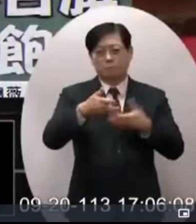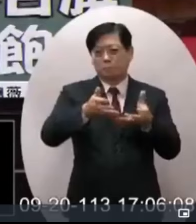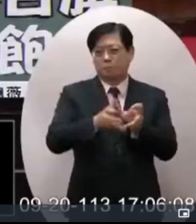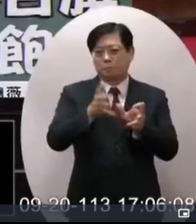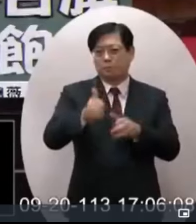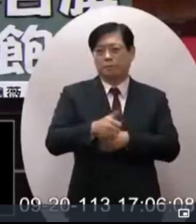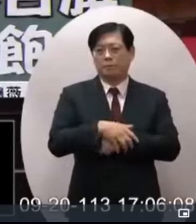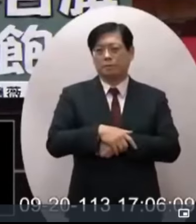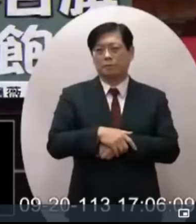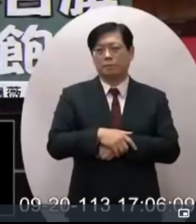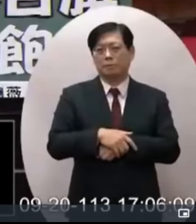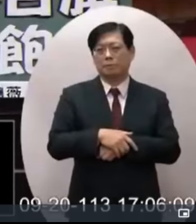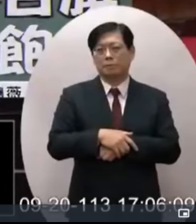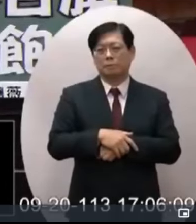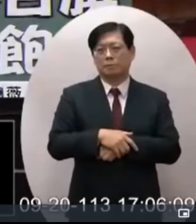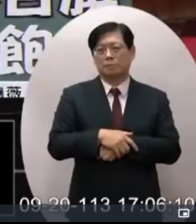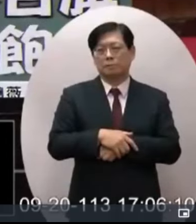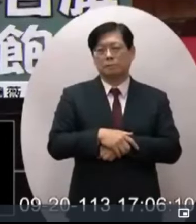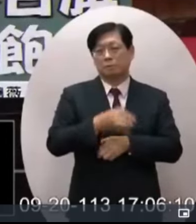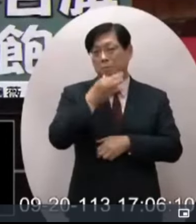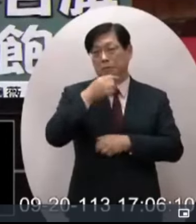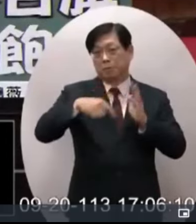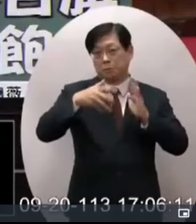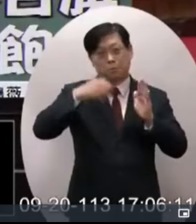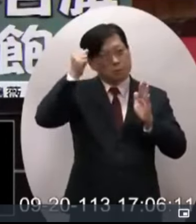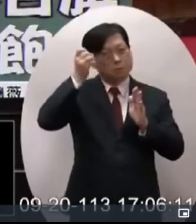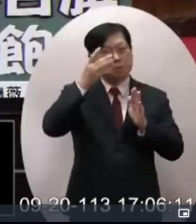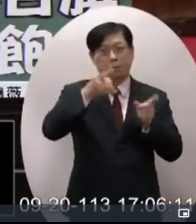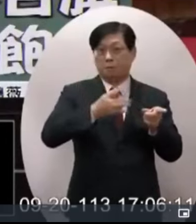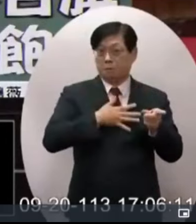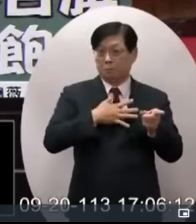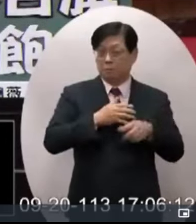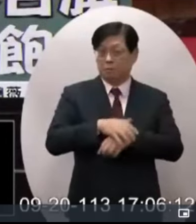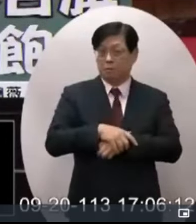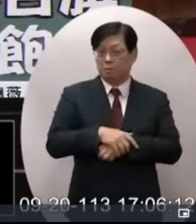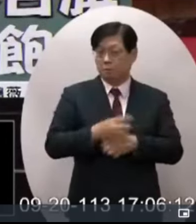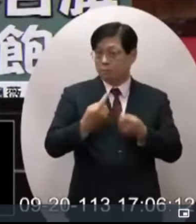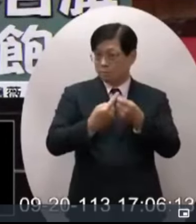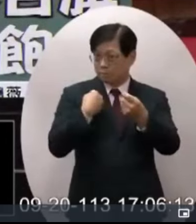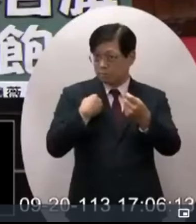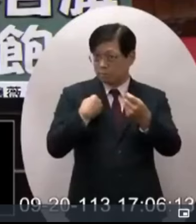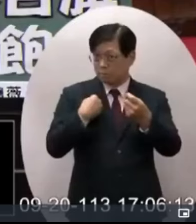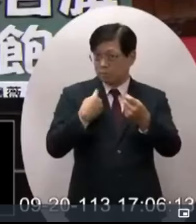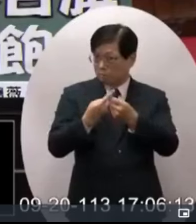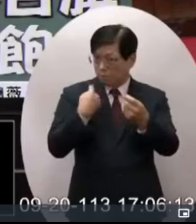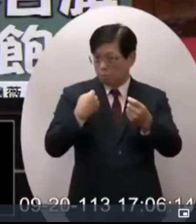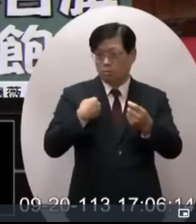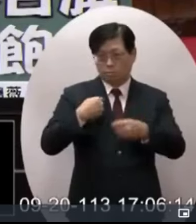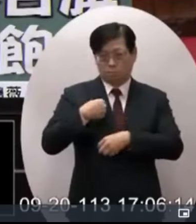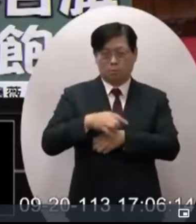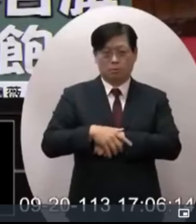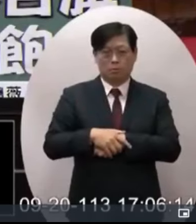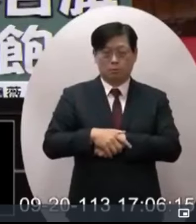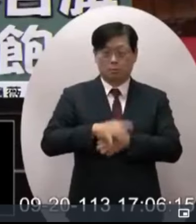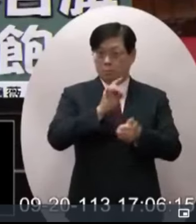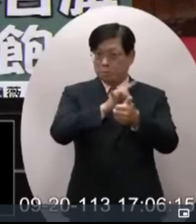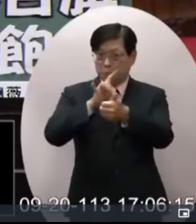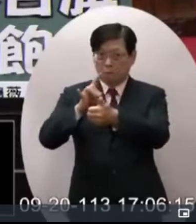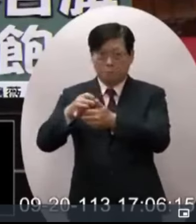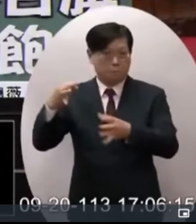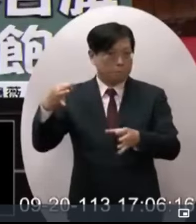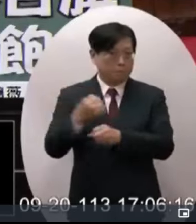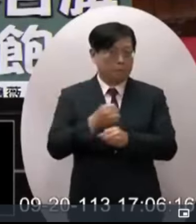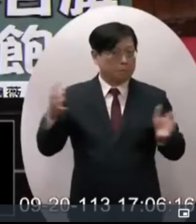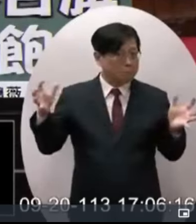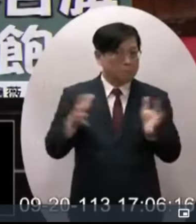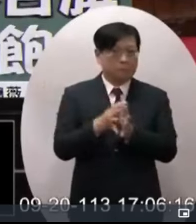长，好，因为我怕院长记不起来，你知不知道去年我们整体的诈骗财损